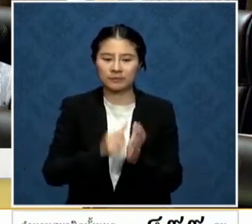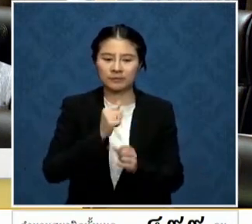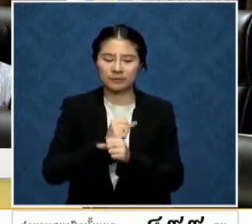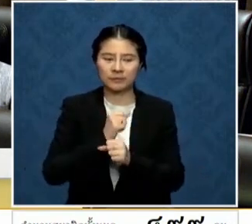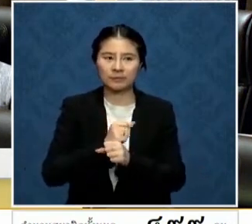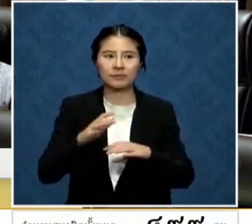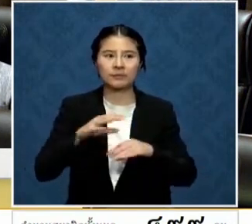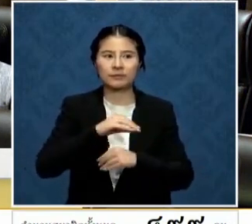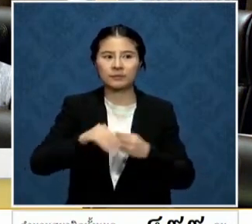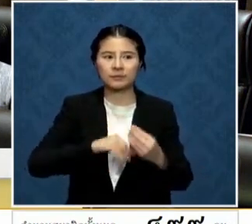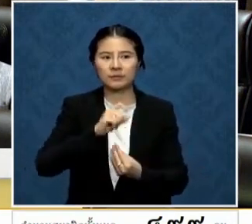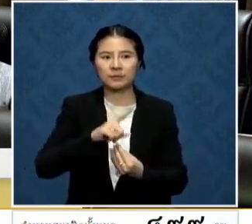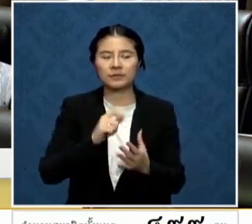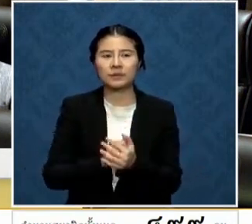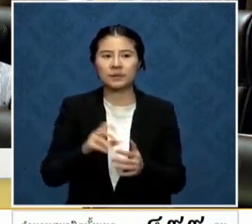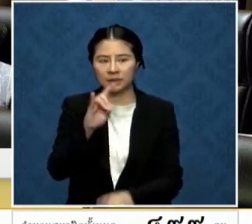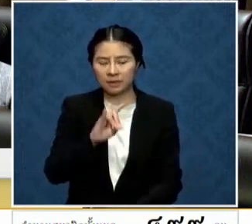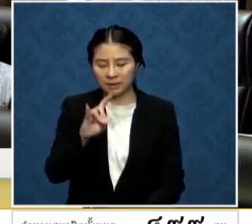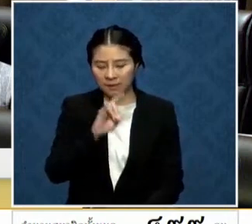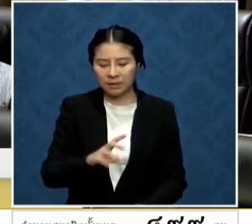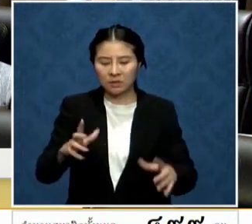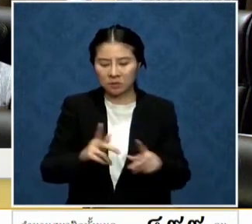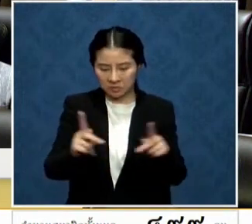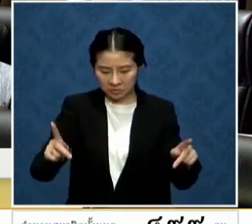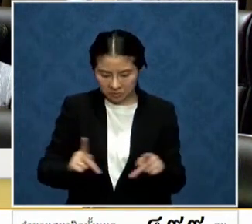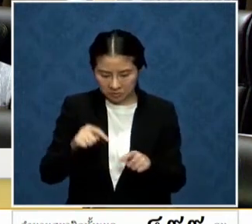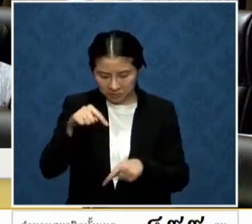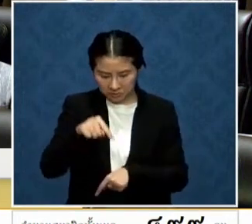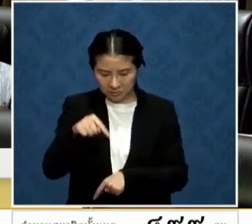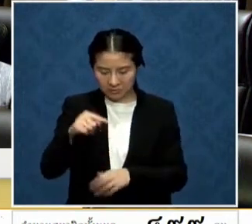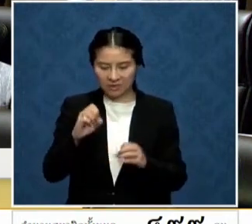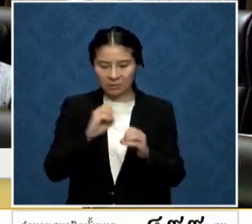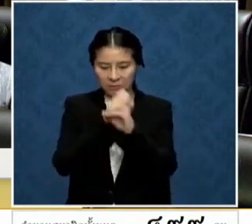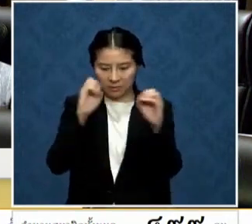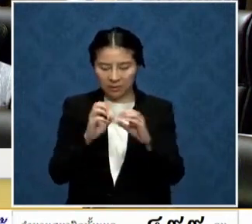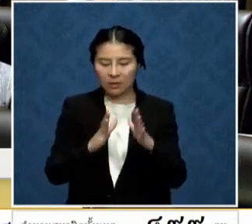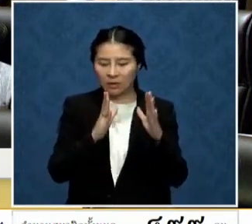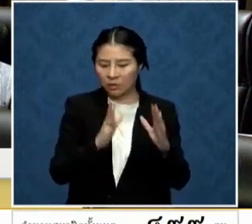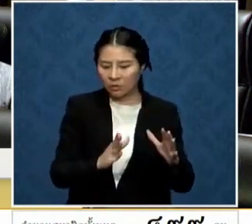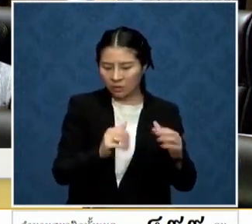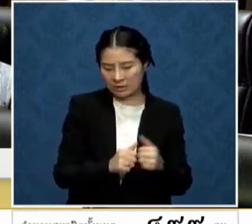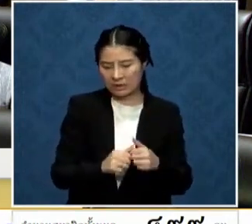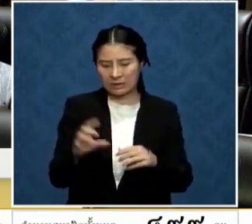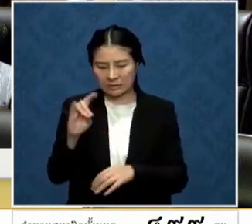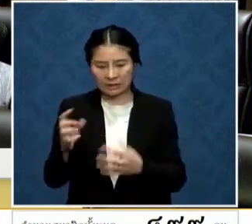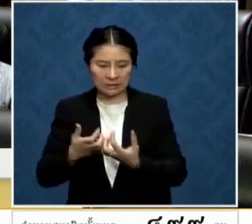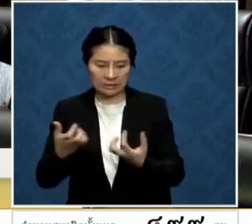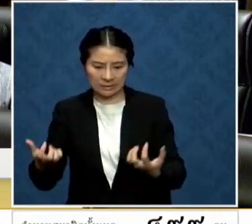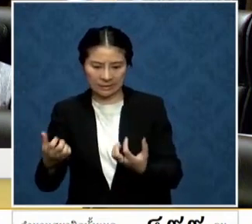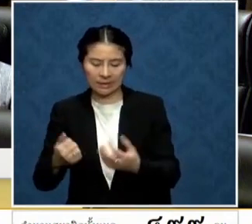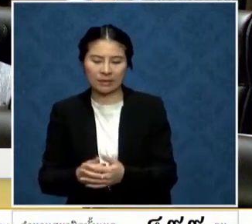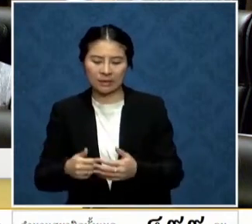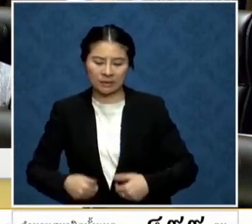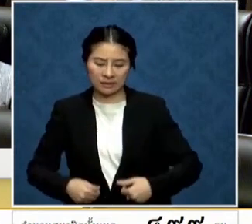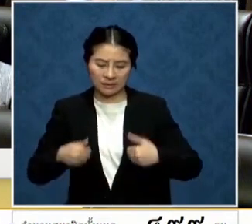เศรษฐกิจด้วยและการเอาสัตว์เข้าไปโซนนิ่งอยู่ในจุดที่เหมาะสมปลอดภัยแยกคนออกจากสัตว์ไม่ต้องอยู่ร่วมกันแต่ยังคงได้ใช้ชีวิตอยู่อย่างมี